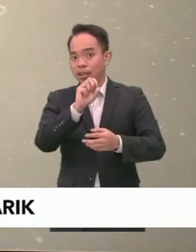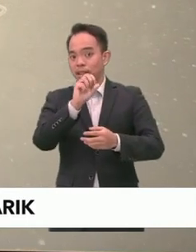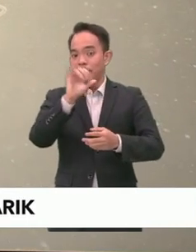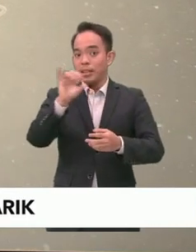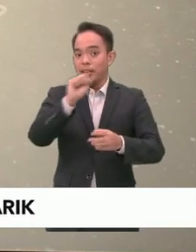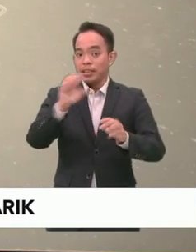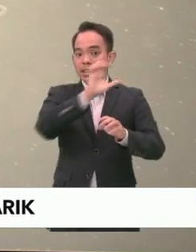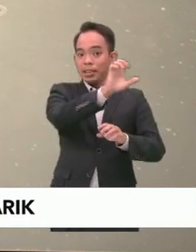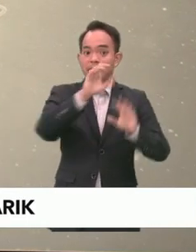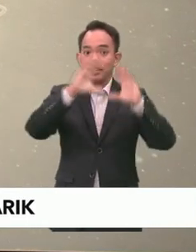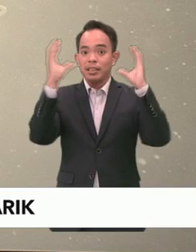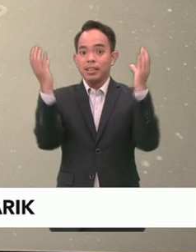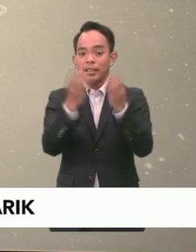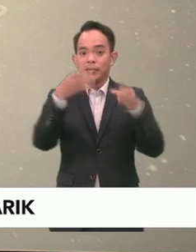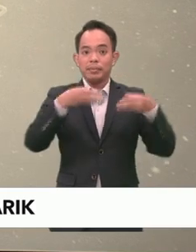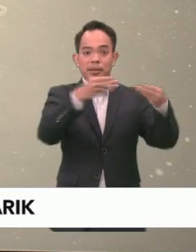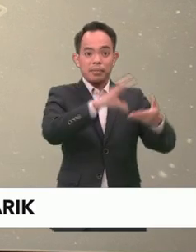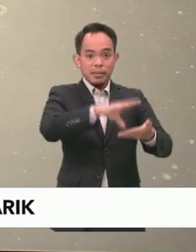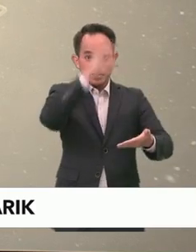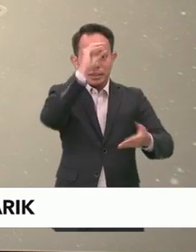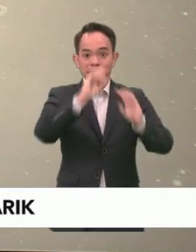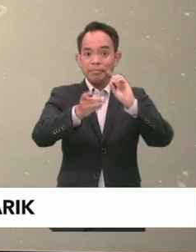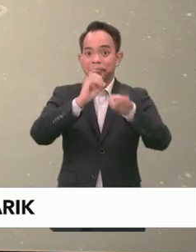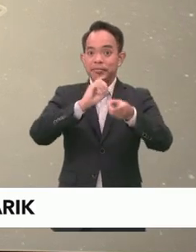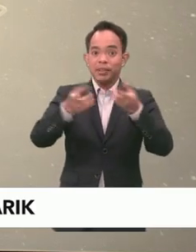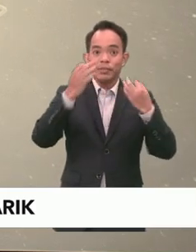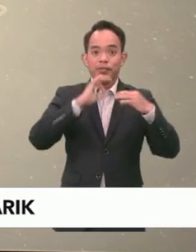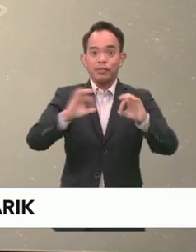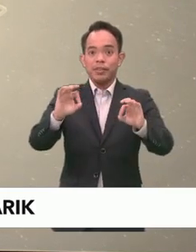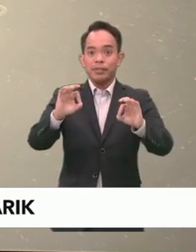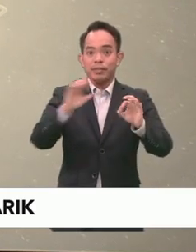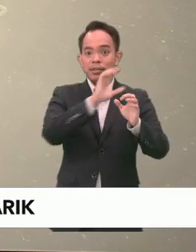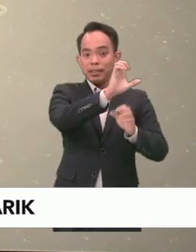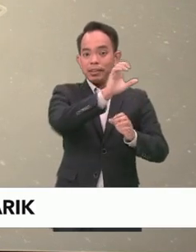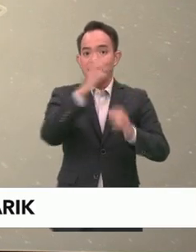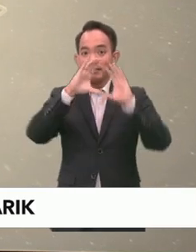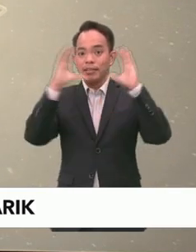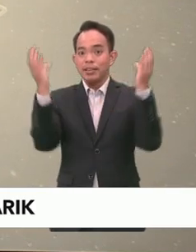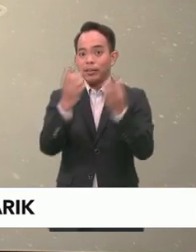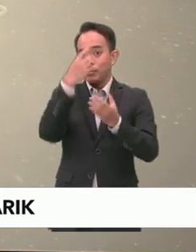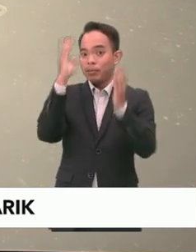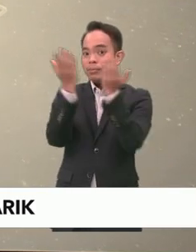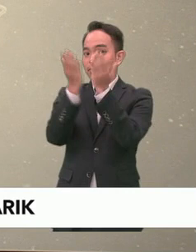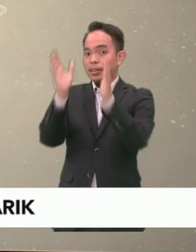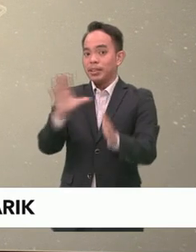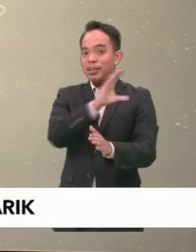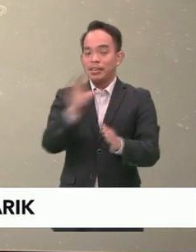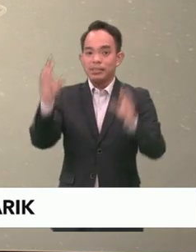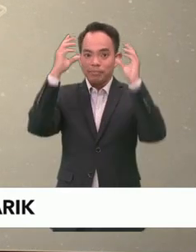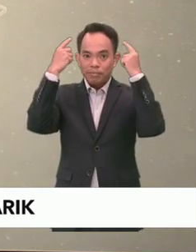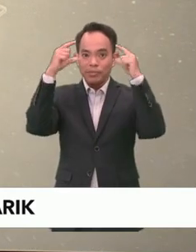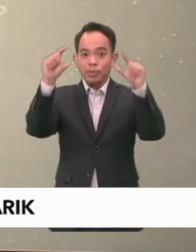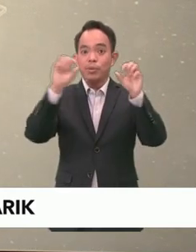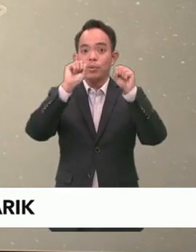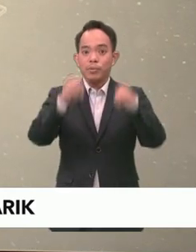yang menawarkan pembelajaran digital percuma melalui portal E-Class kepada pelajar dan juga warga pendidik. Ia turut membantu